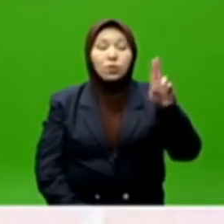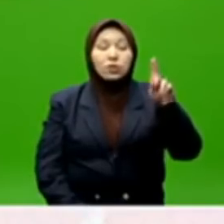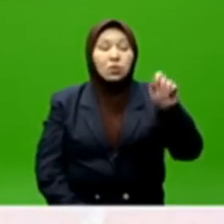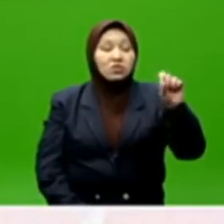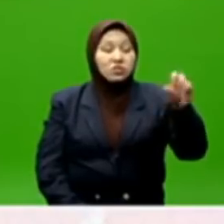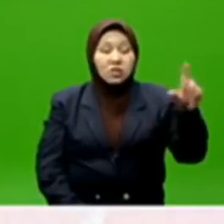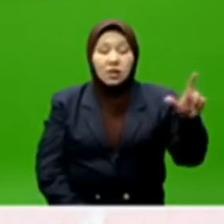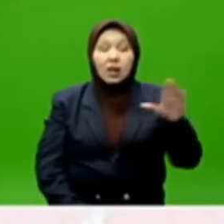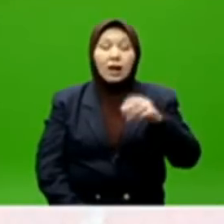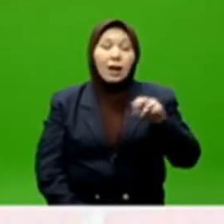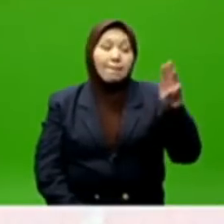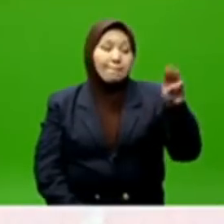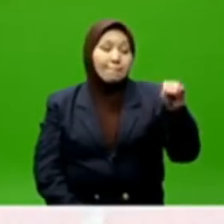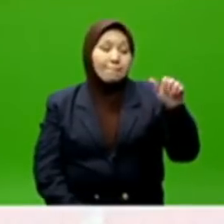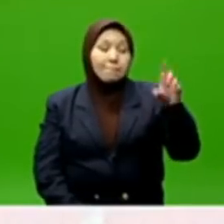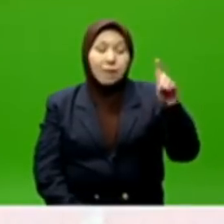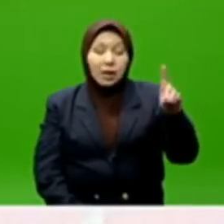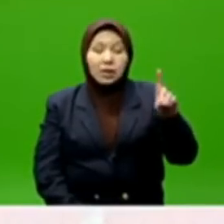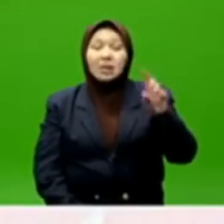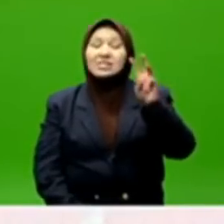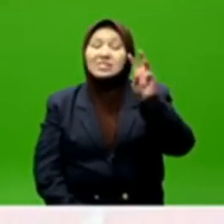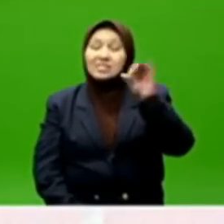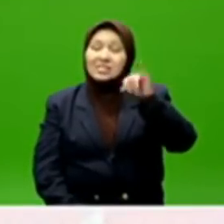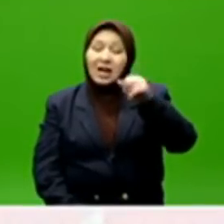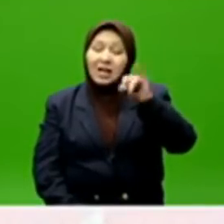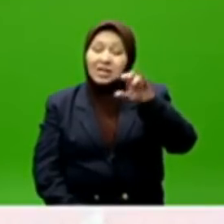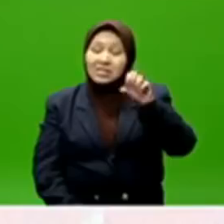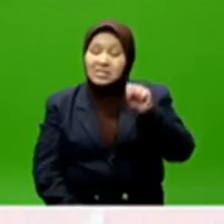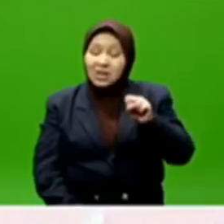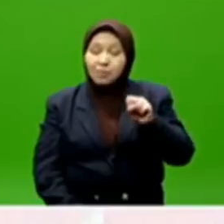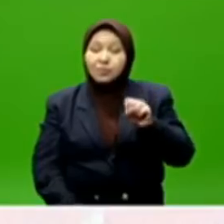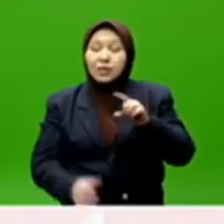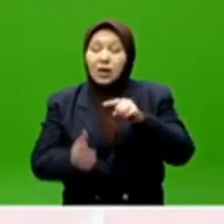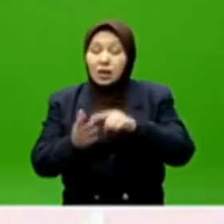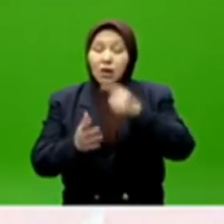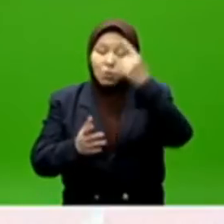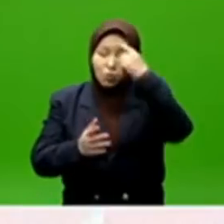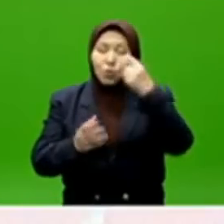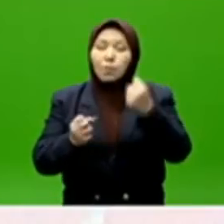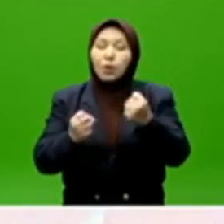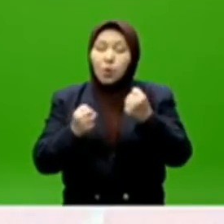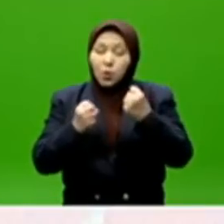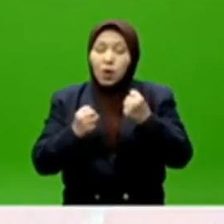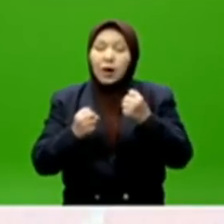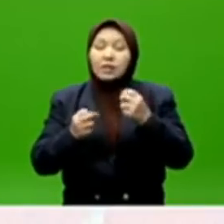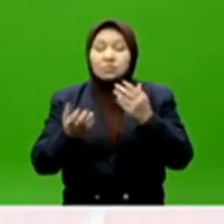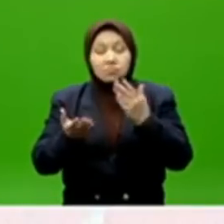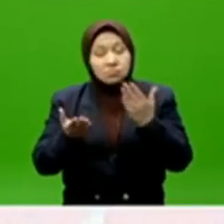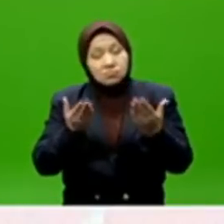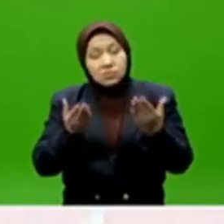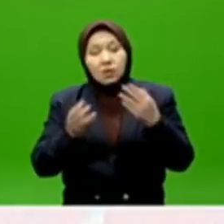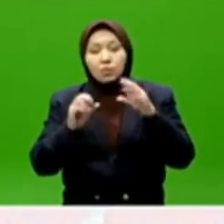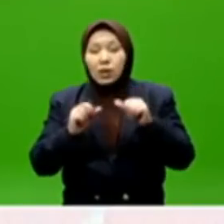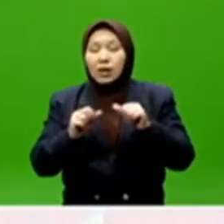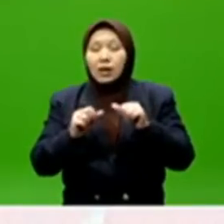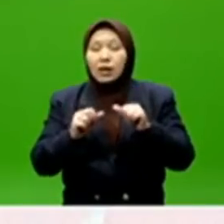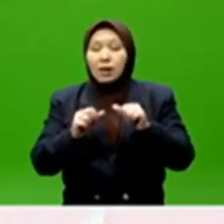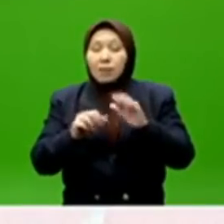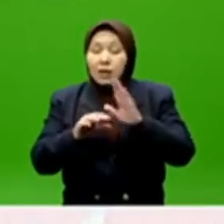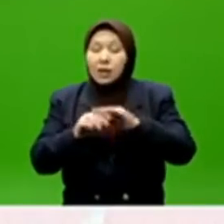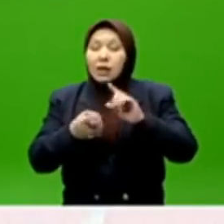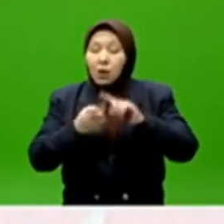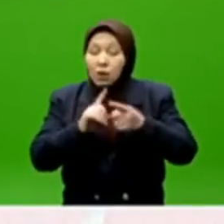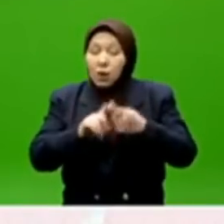pada mad jaiz ataupun mad munfasil. Jadi untuk pengukuhan barangkali boleh Ustaz ya, kita mengajak sahabat-sahabat